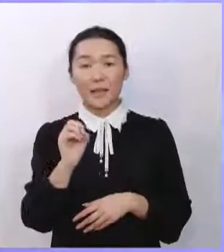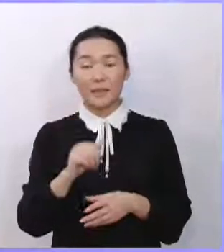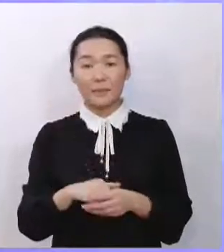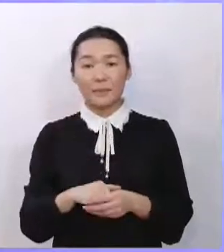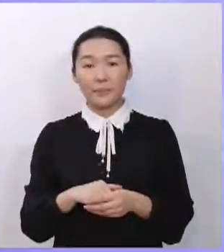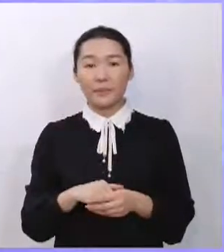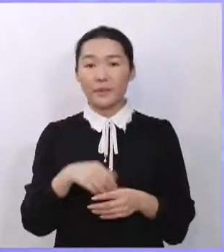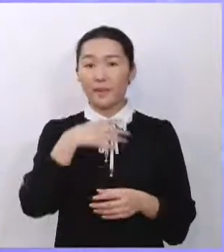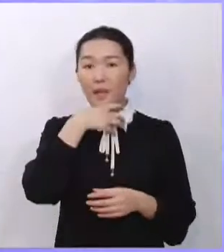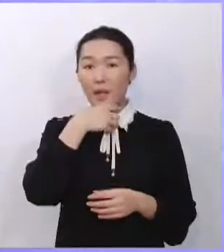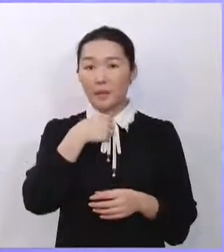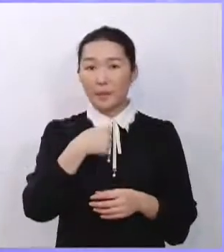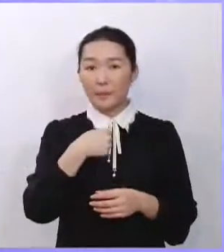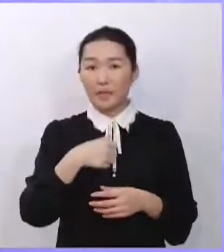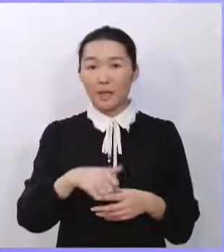Таятамда.